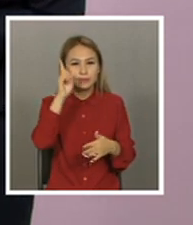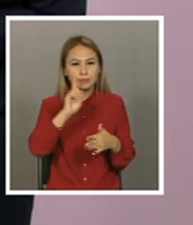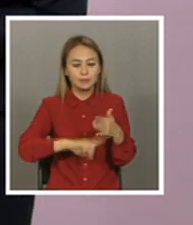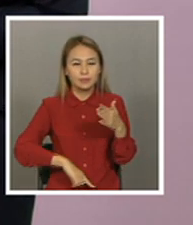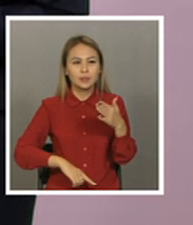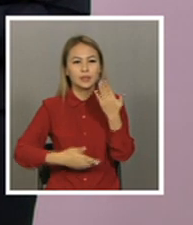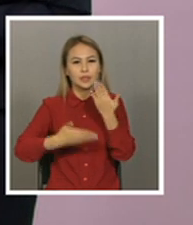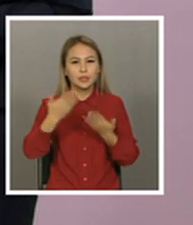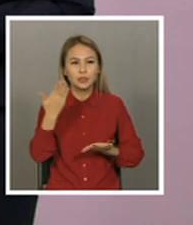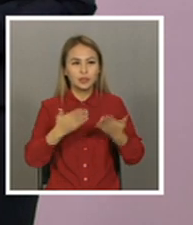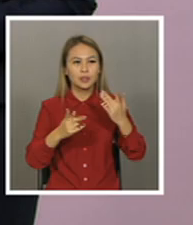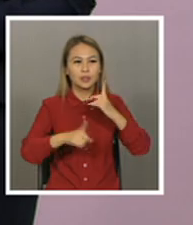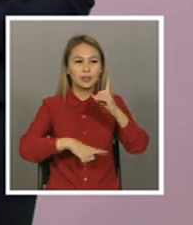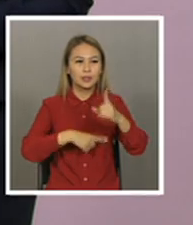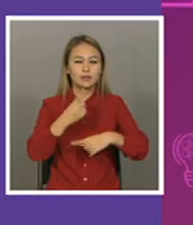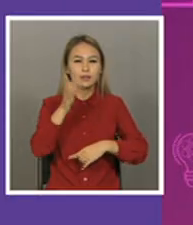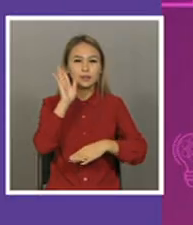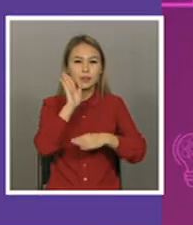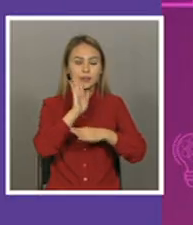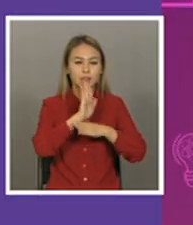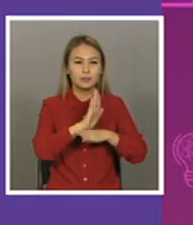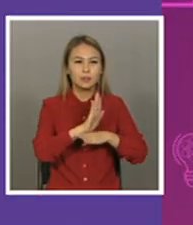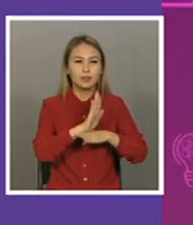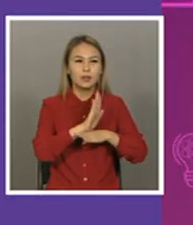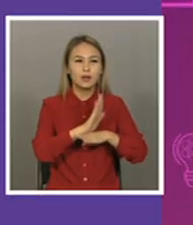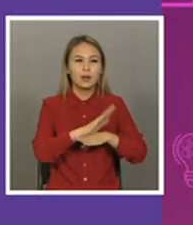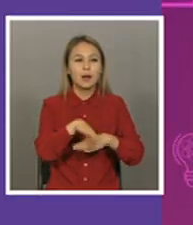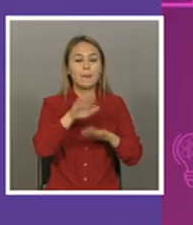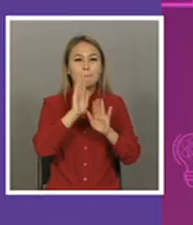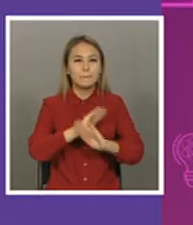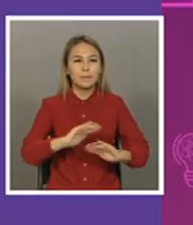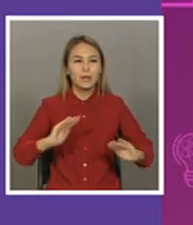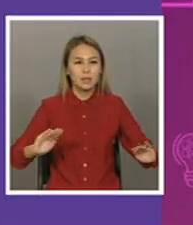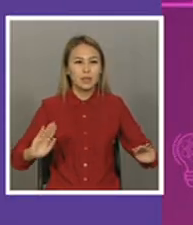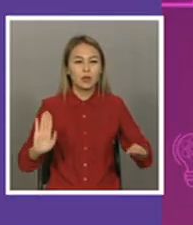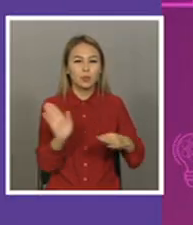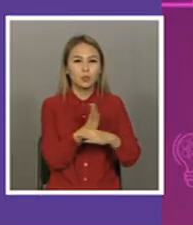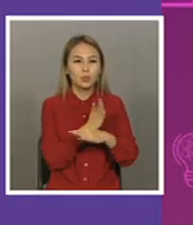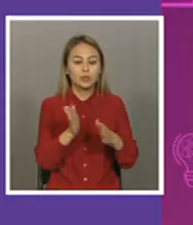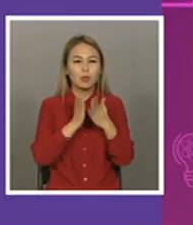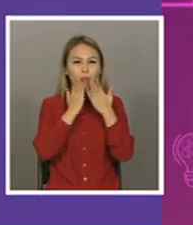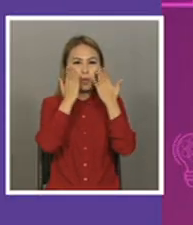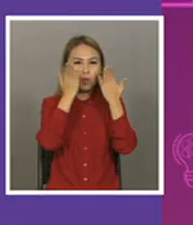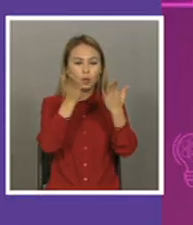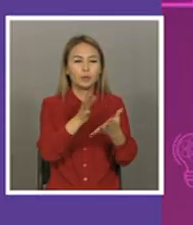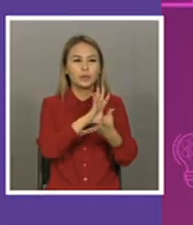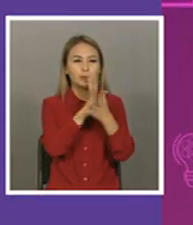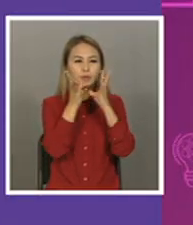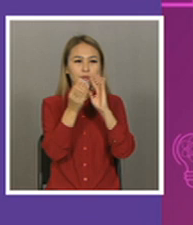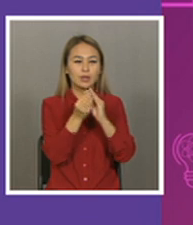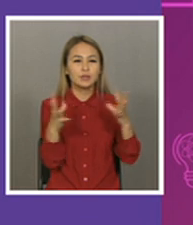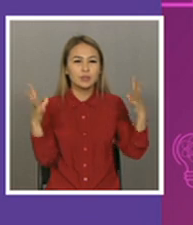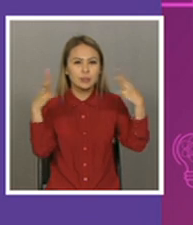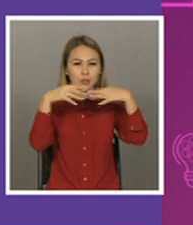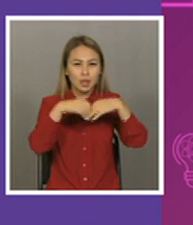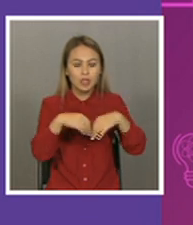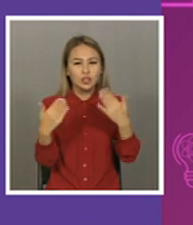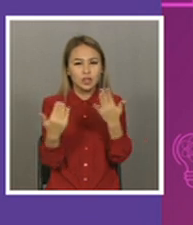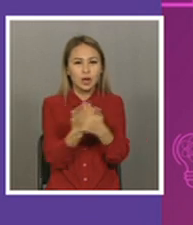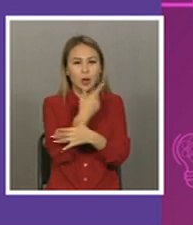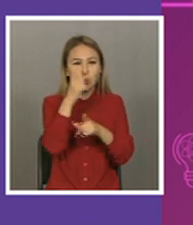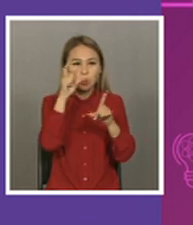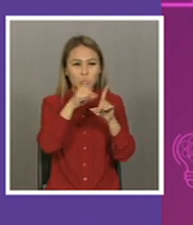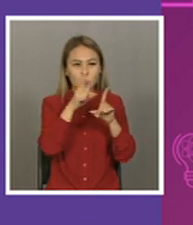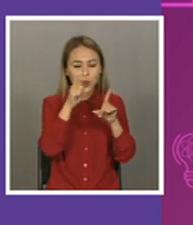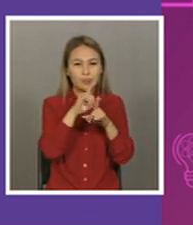Ендеше келесі тапсырмаға көшеміз. Балалар, буында оқумен, тұтастай оқу арқылы жаңа сөздермен